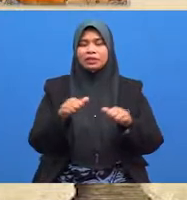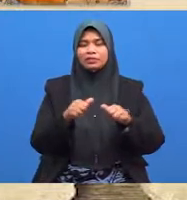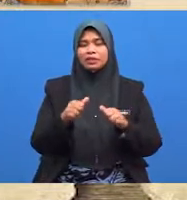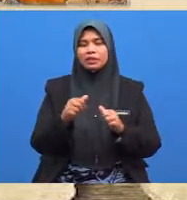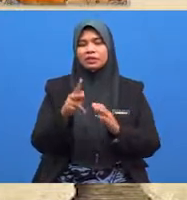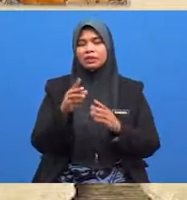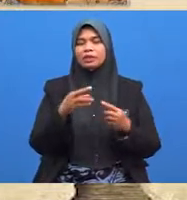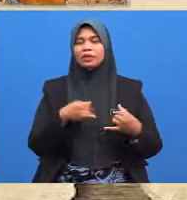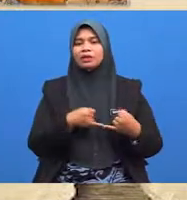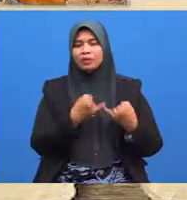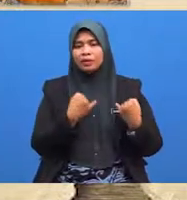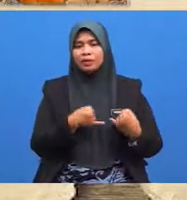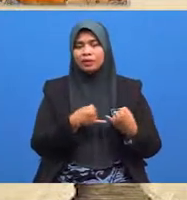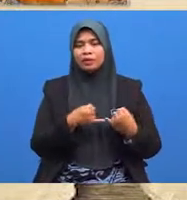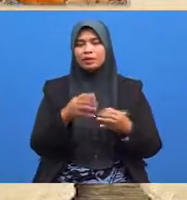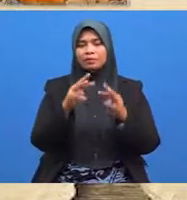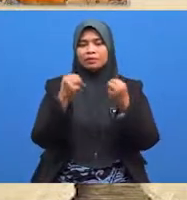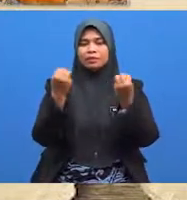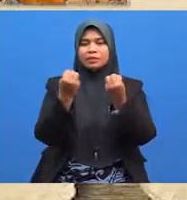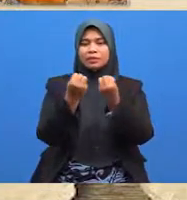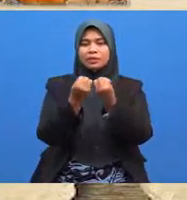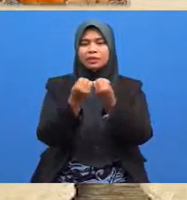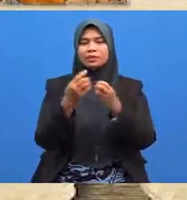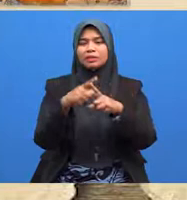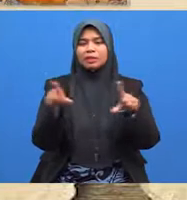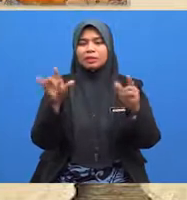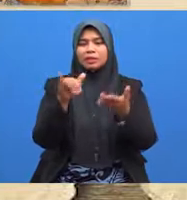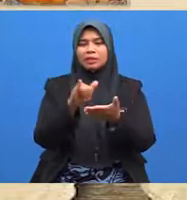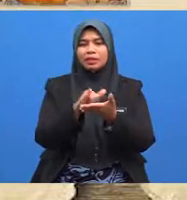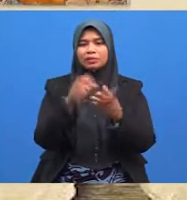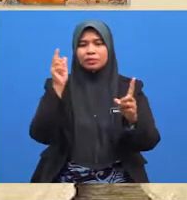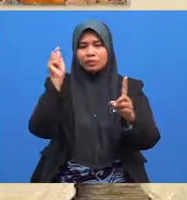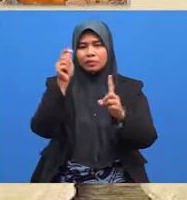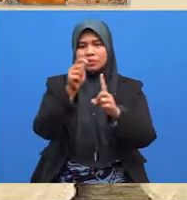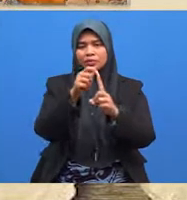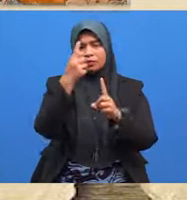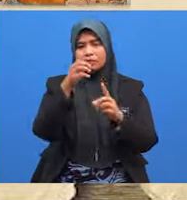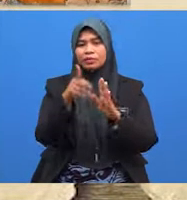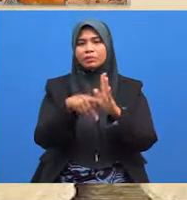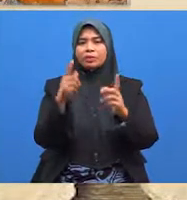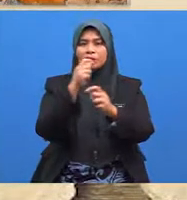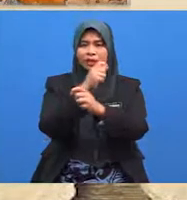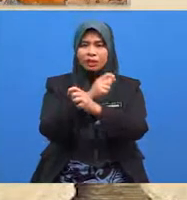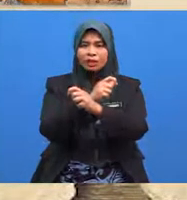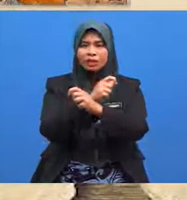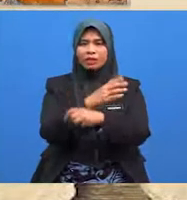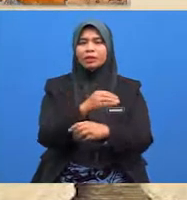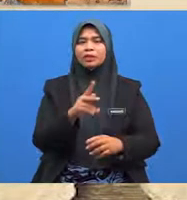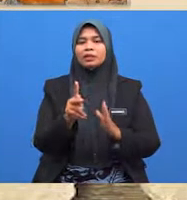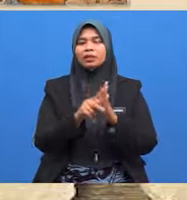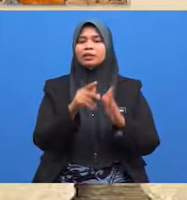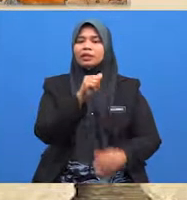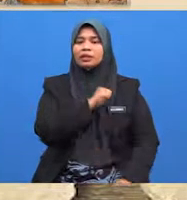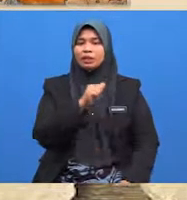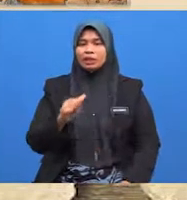masyarakat. Selain itu, ia juga bertujuan menjadi pertahanan serta keagungan empayar